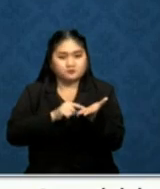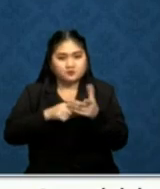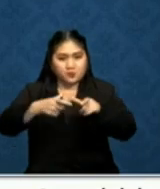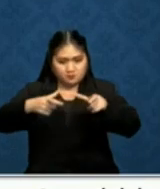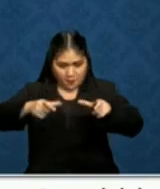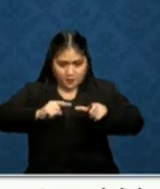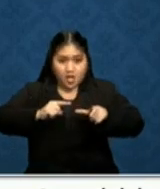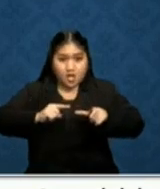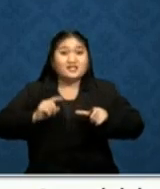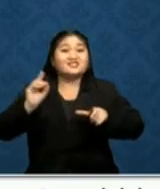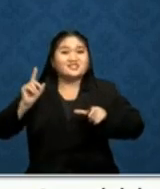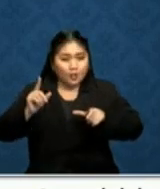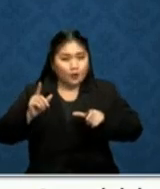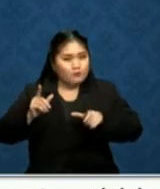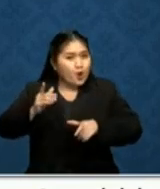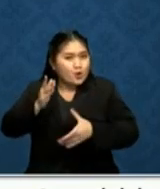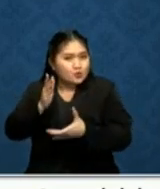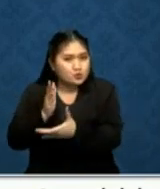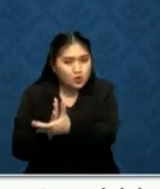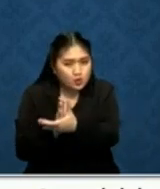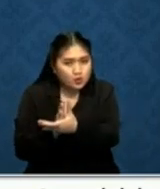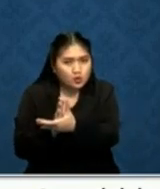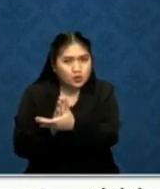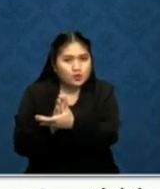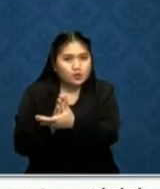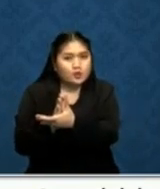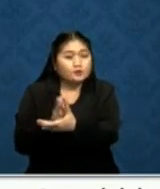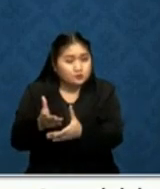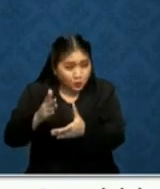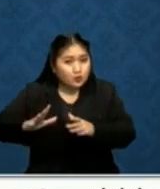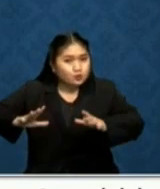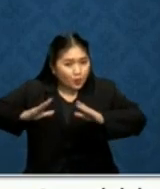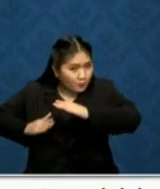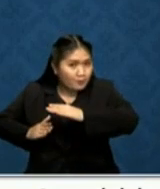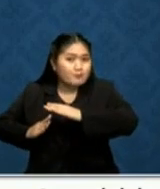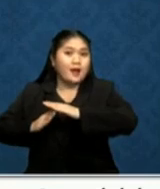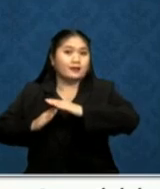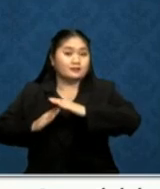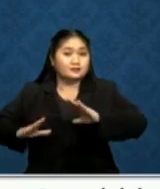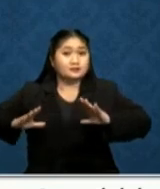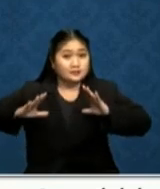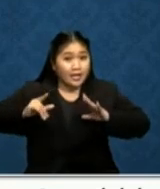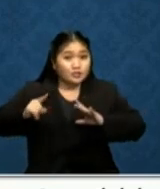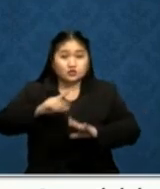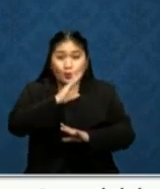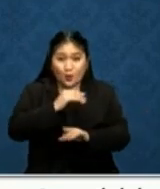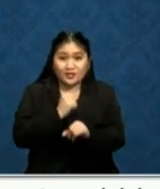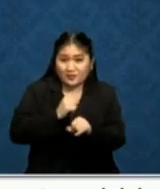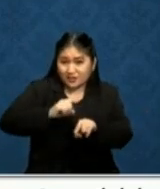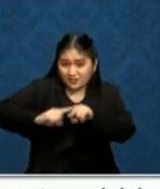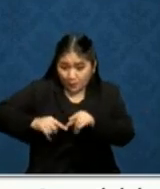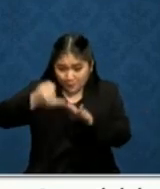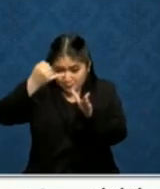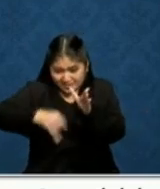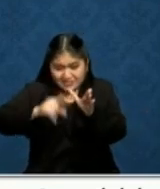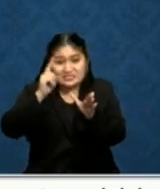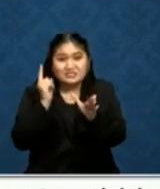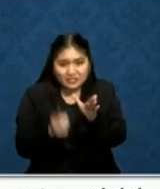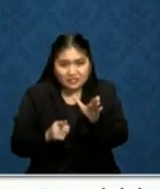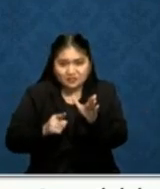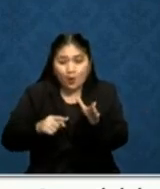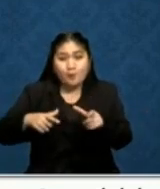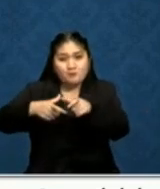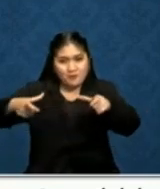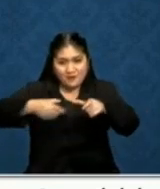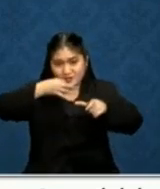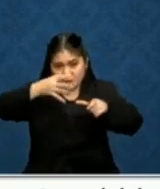ที่ครุสภาต้องพักใช้ใบอนุญาตประกอบวิชาชีพครูของครูที่ทำผิดทันทีแล้วเมื่อคดีถึงที่สุดแล้วว่าผิดจริงต้องเพิกถอน